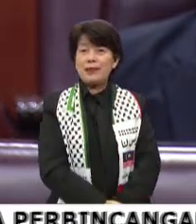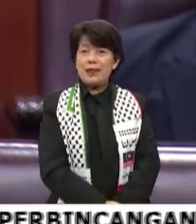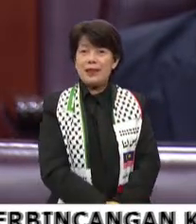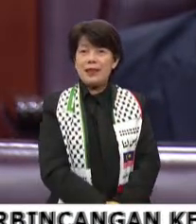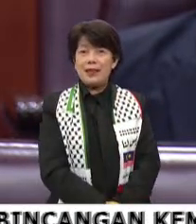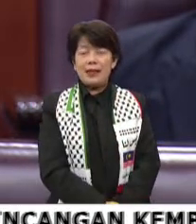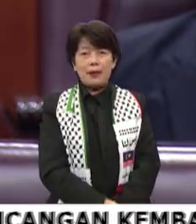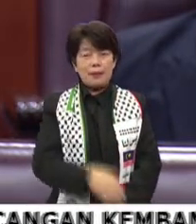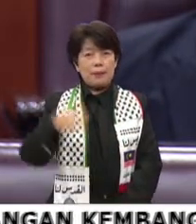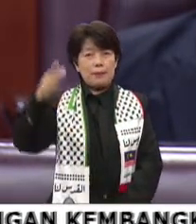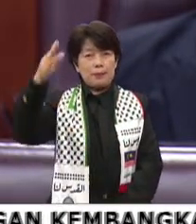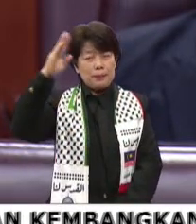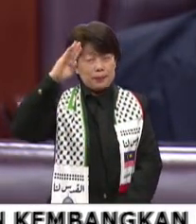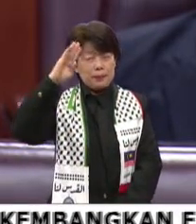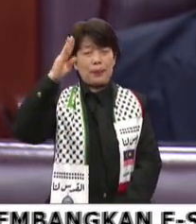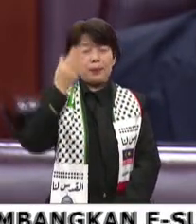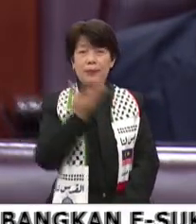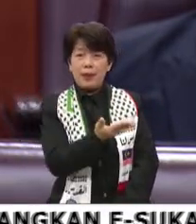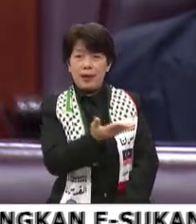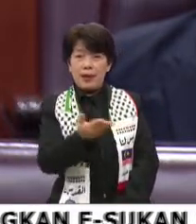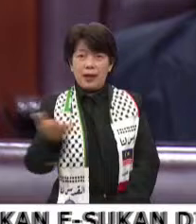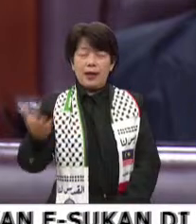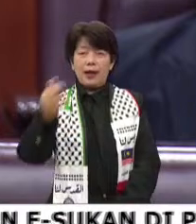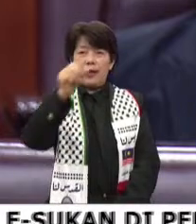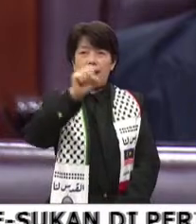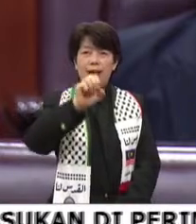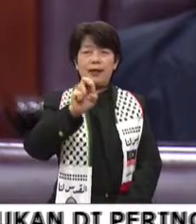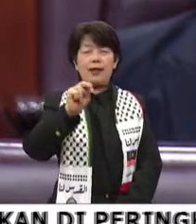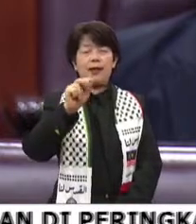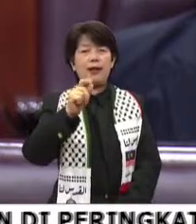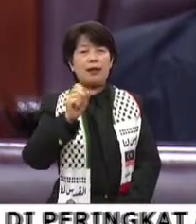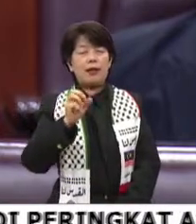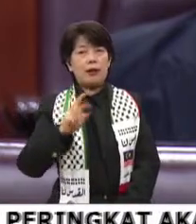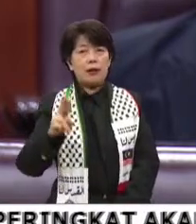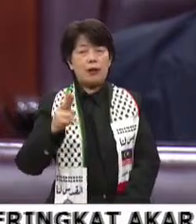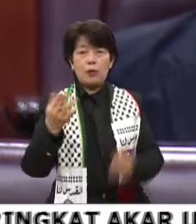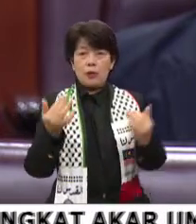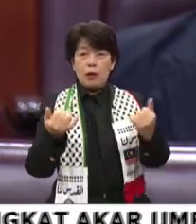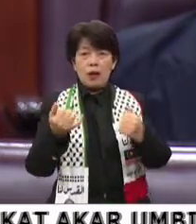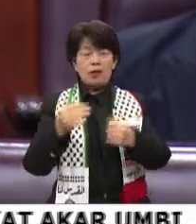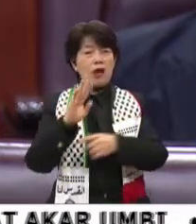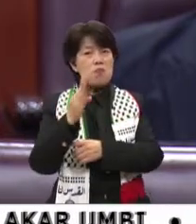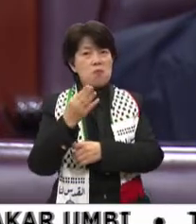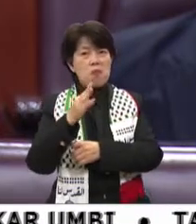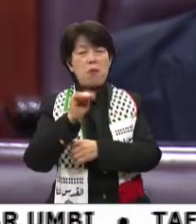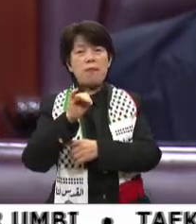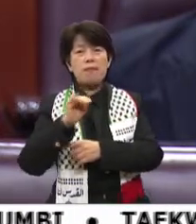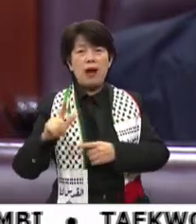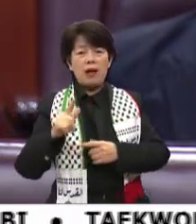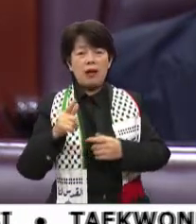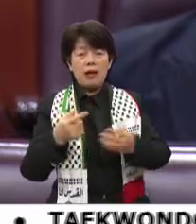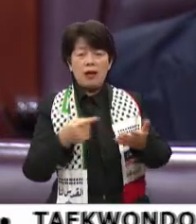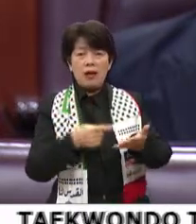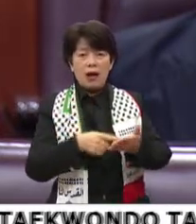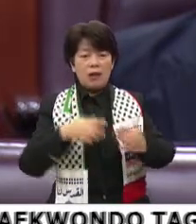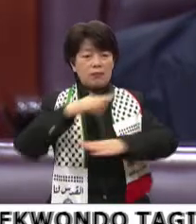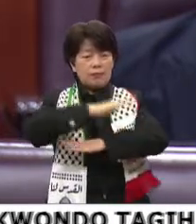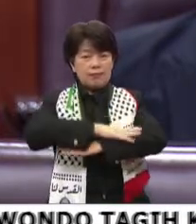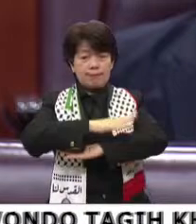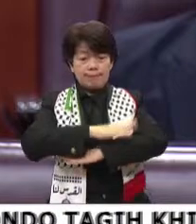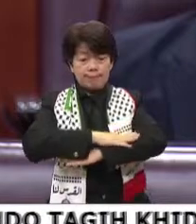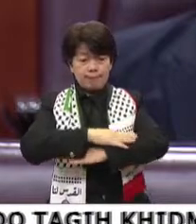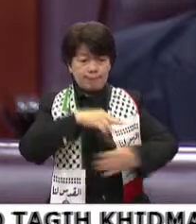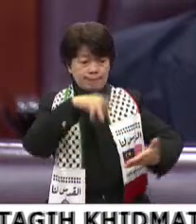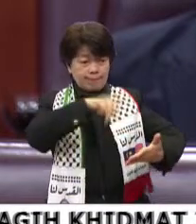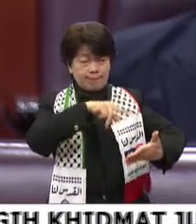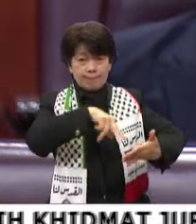yang berhormat Senator pada hari ini kita telah meletakkan blue Bill di atas meja ahli-ahli parlimen di